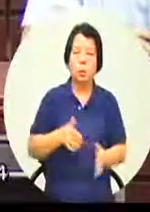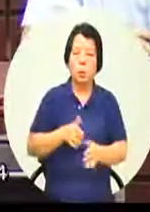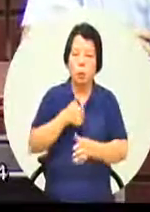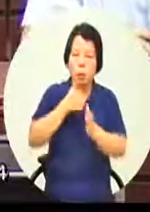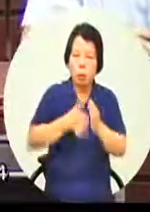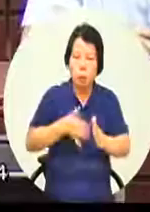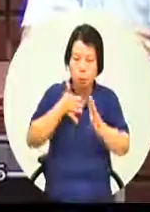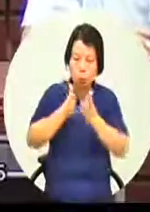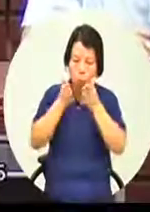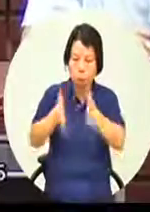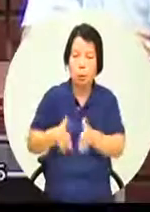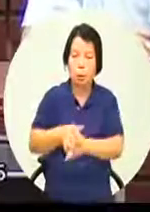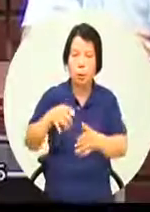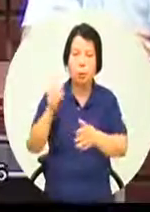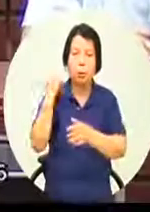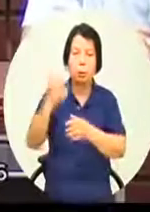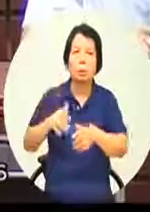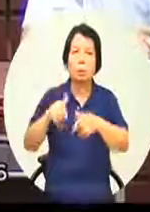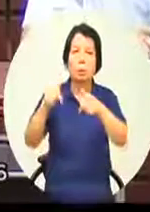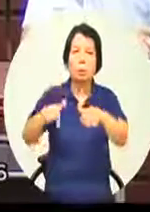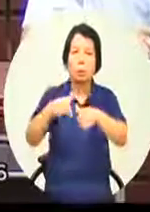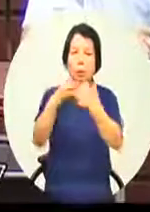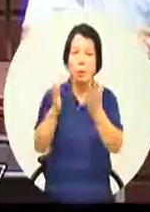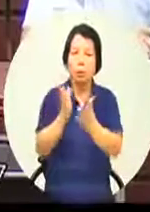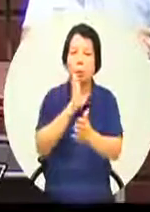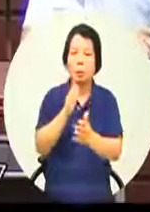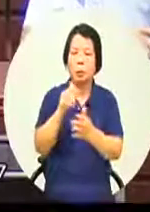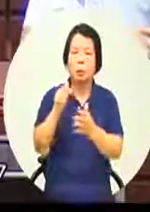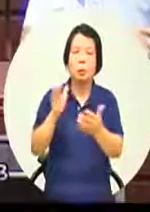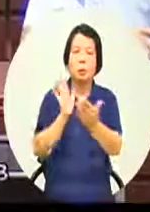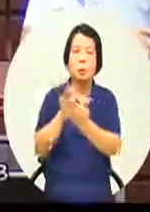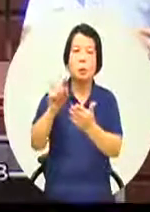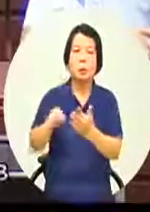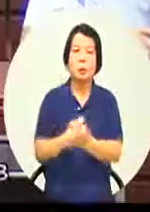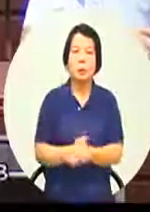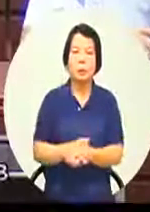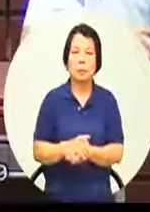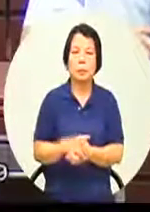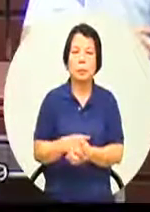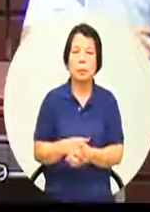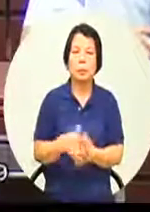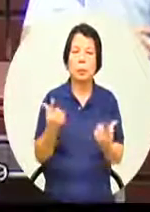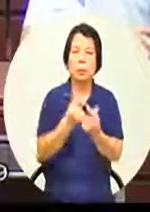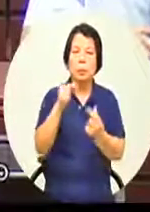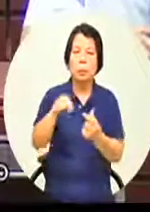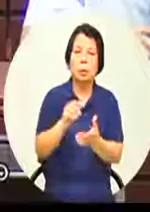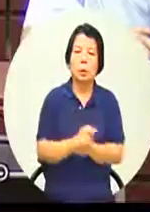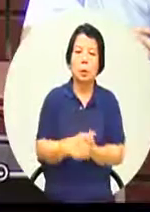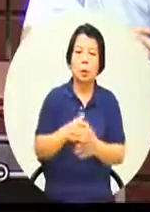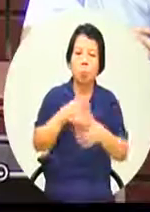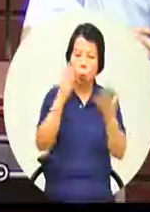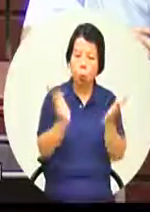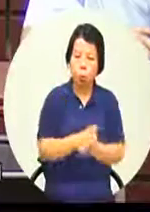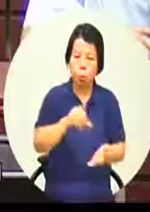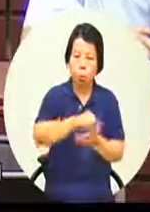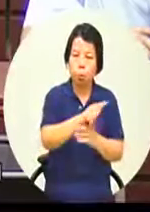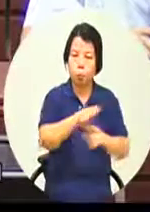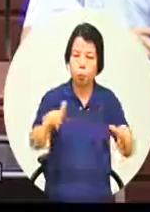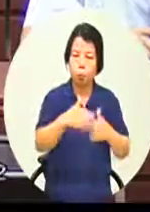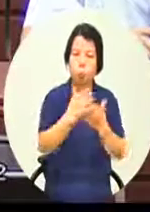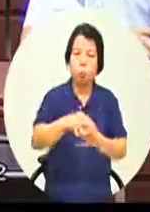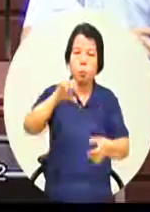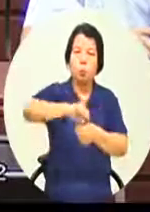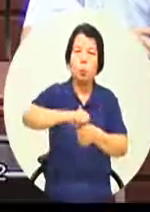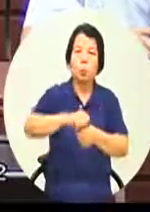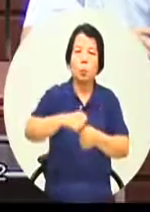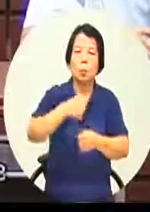向政策，包括我们的哈拉认证，所以说我们一些所有的产品呢，包括我们那些新加坡、马来